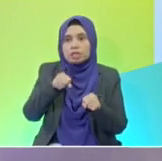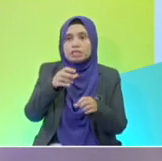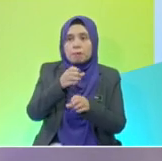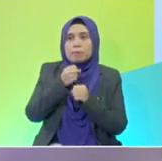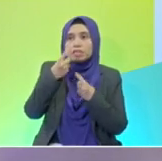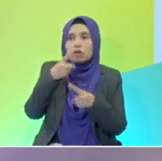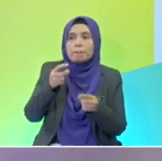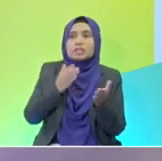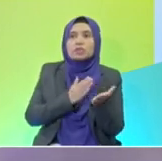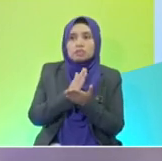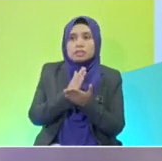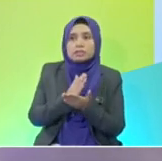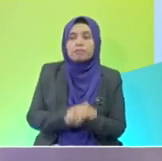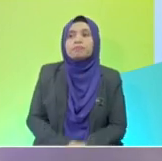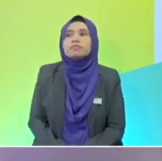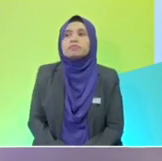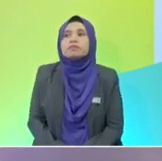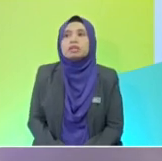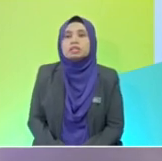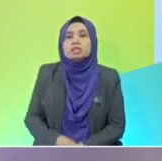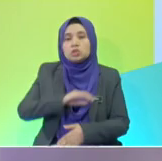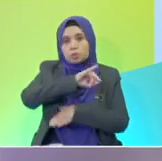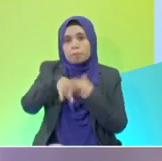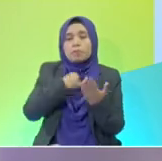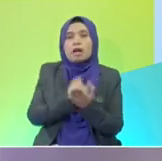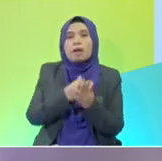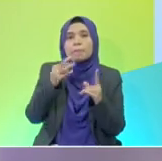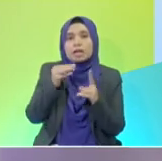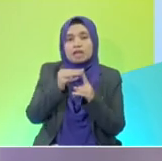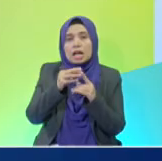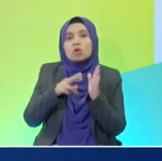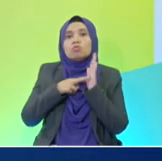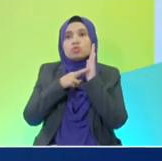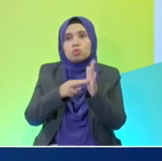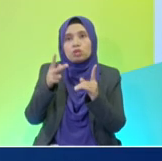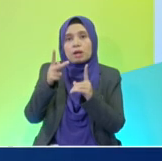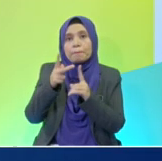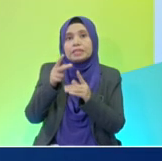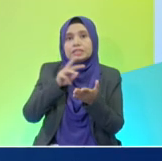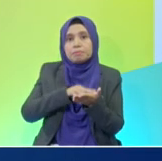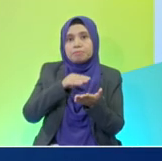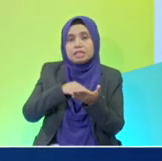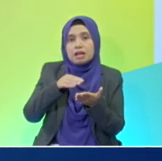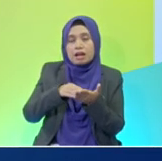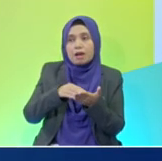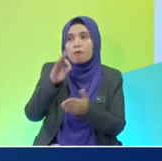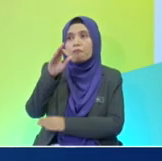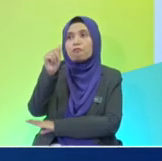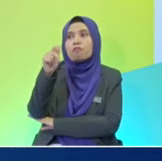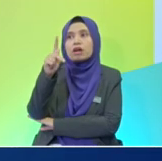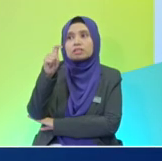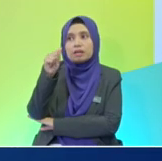seterusnya Oke jumlah markah merujuk kepada bilangan fakta yang diperlukan jadi dekat sini kalau